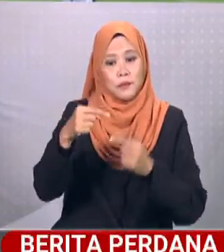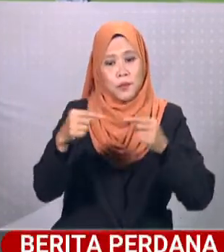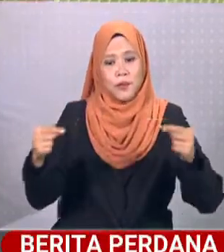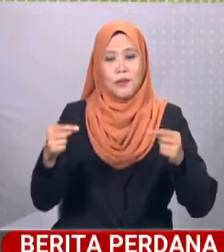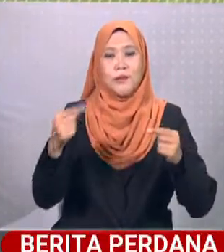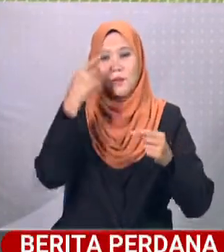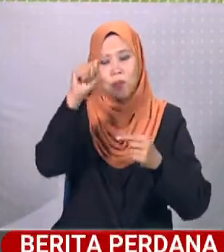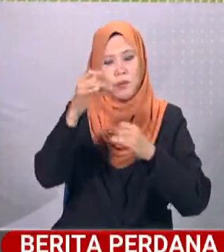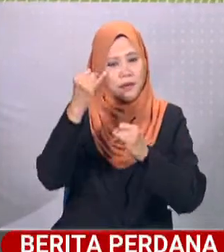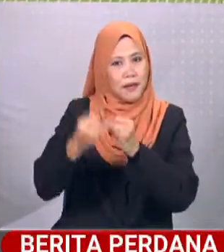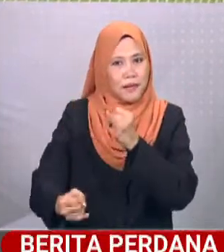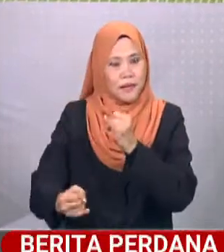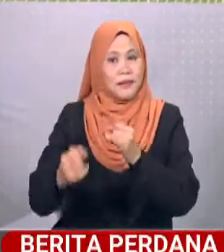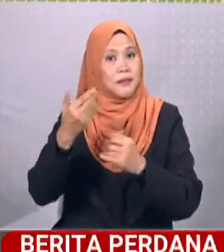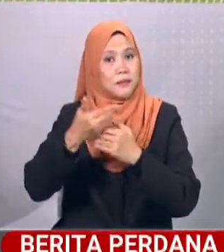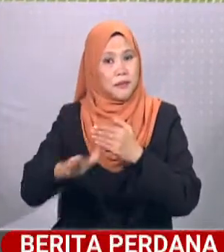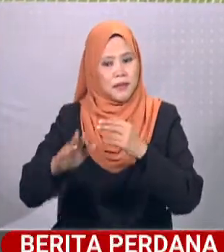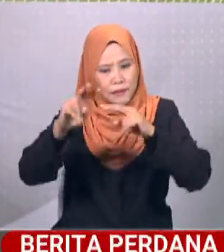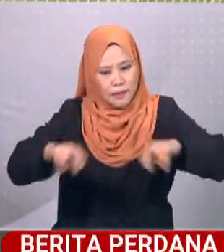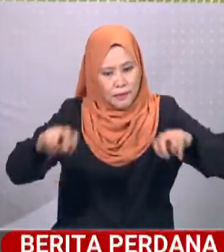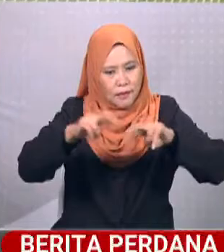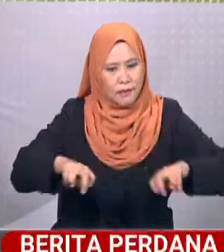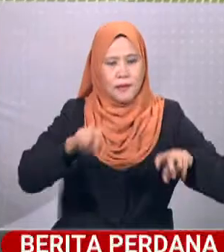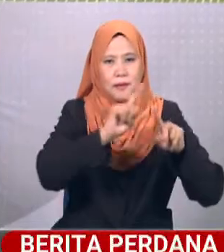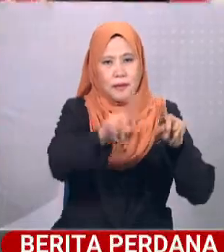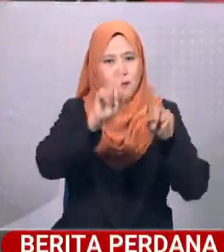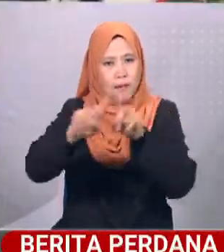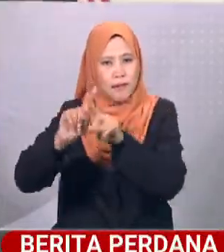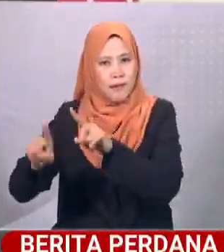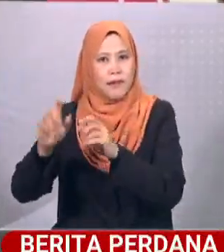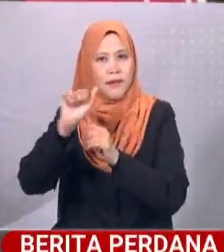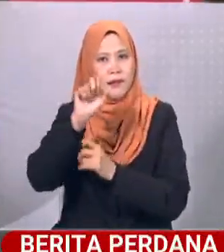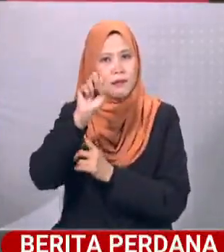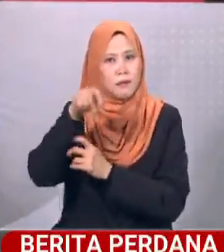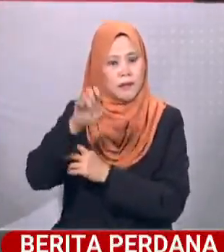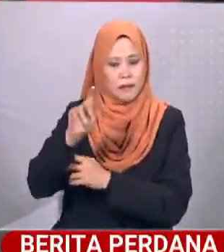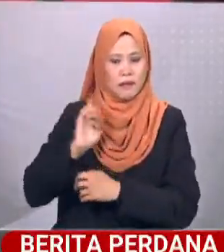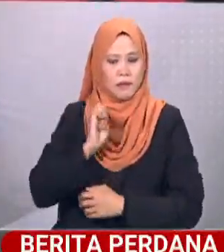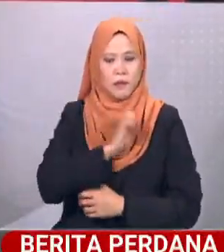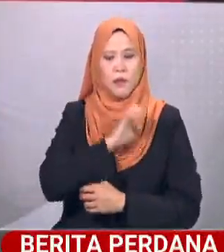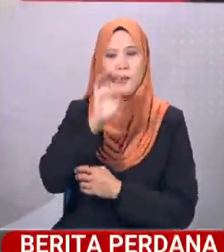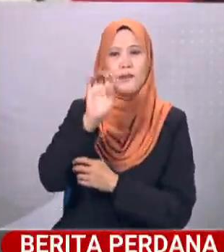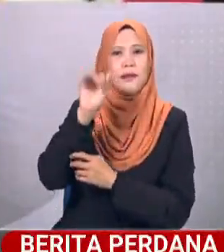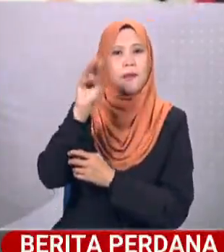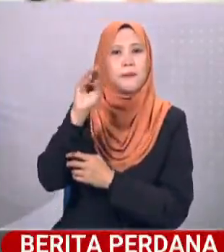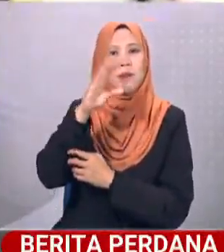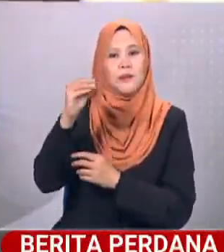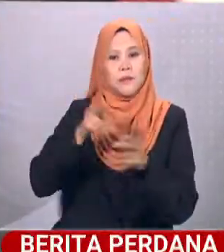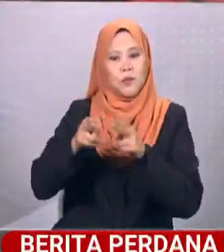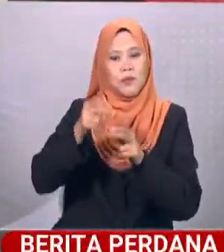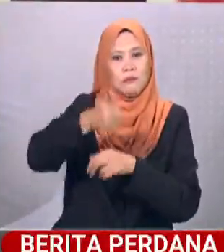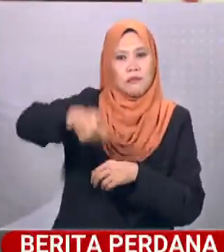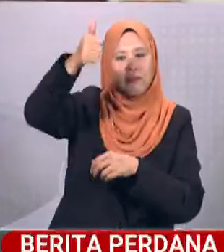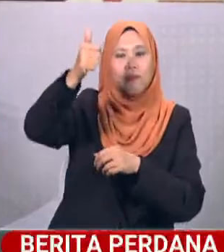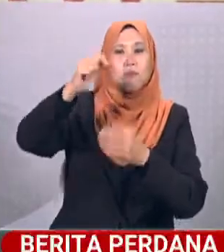sebagai langkah terakhir selepas mengkaji pelbagai aspek dengan Exco FAM dan pengurusan atasan